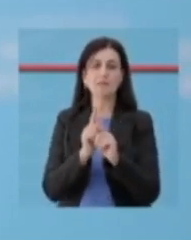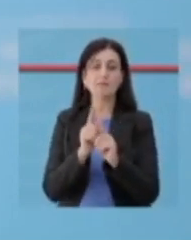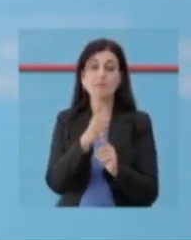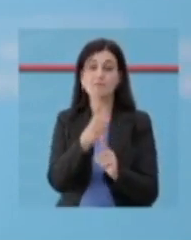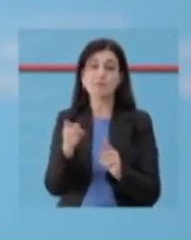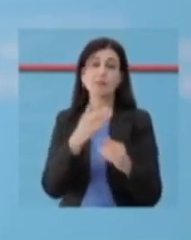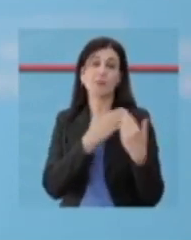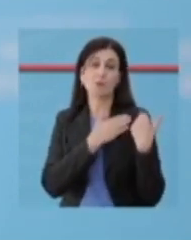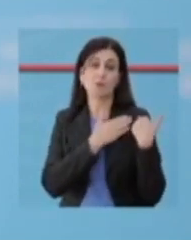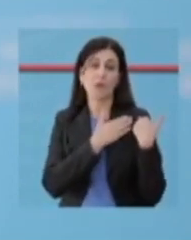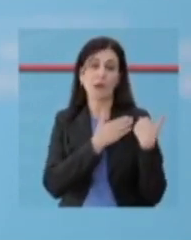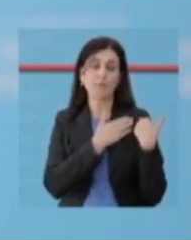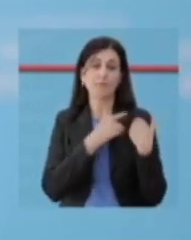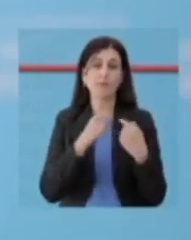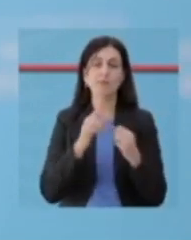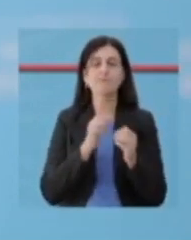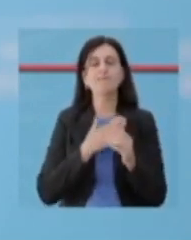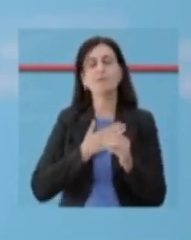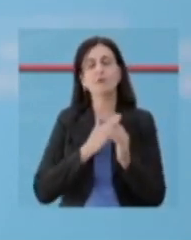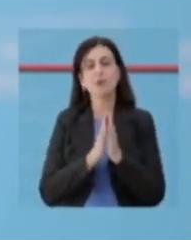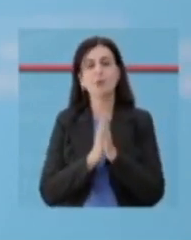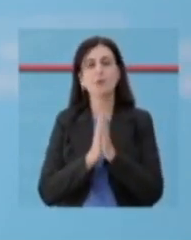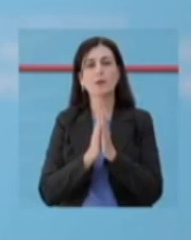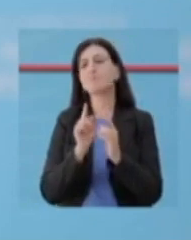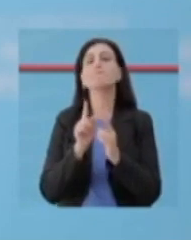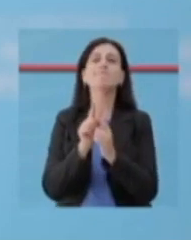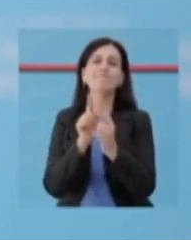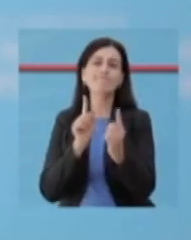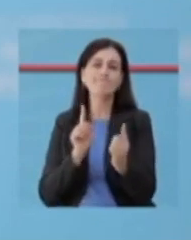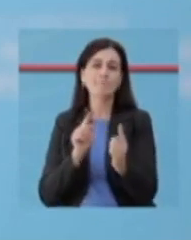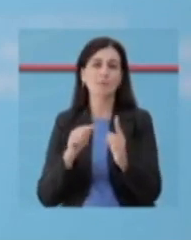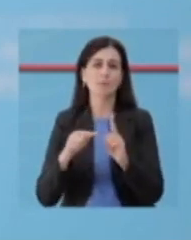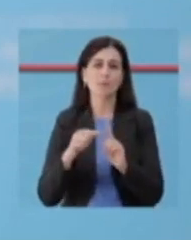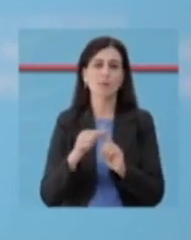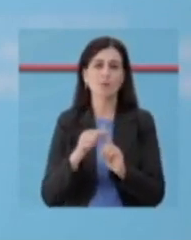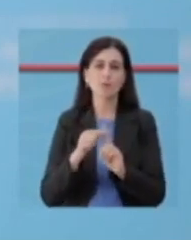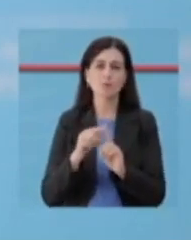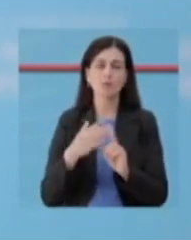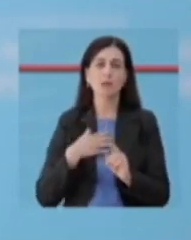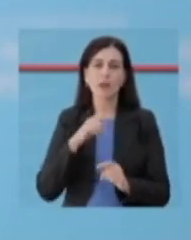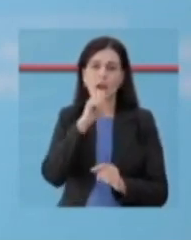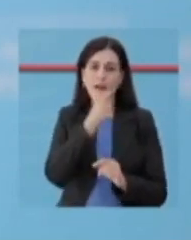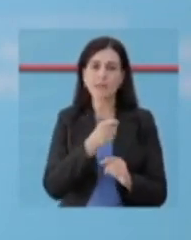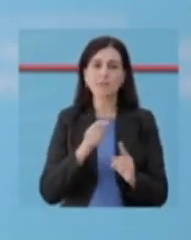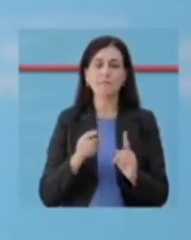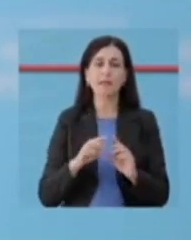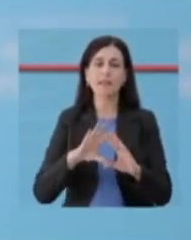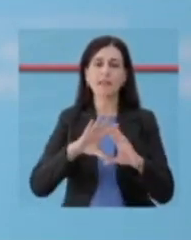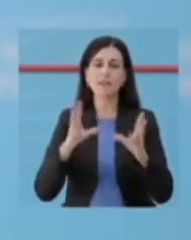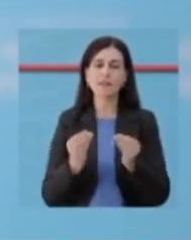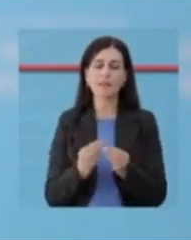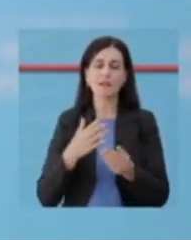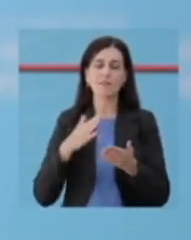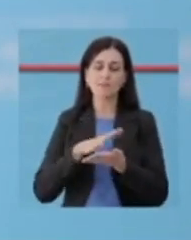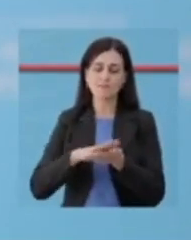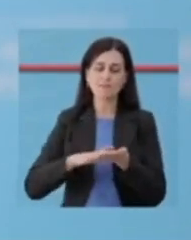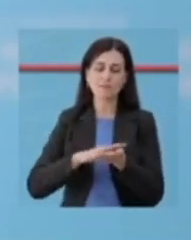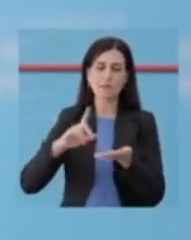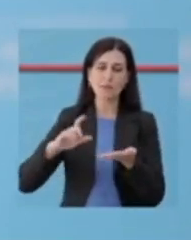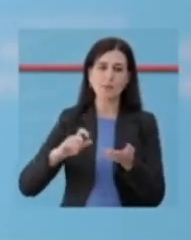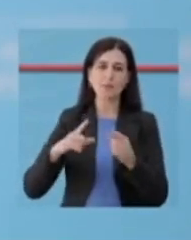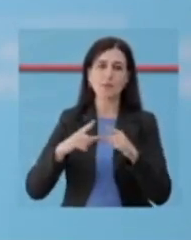tjeni ju qytetarë. Thënderuar, ju lutëm respektoni masat e distancimit fizik, respektoni higjenën respiratore,